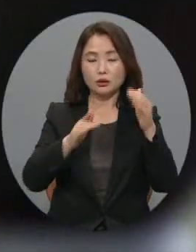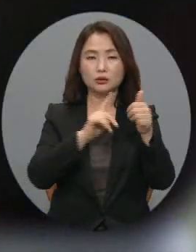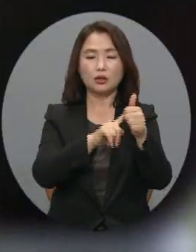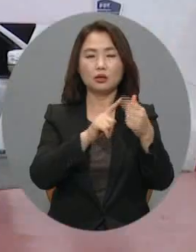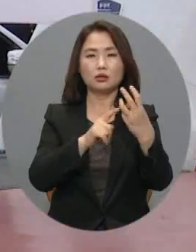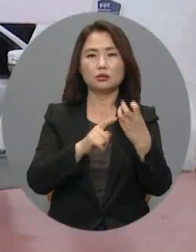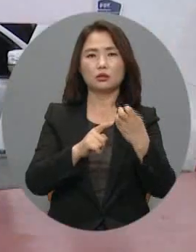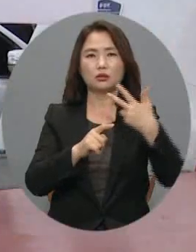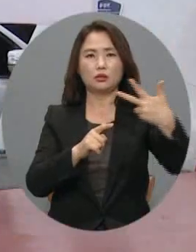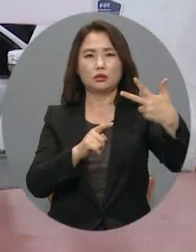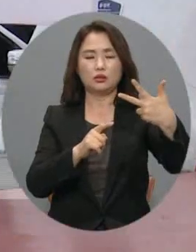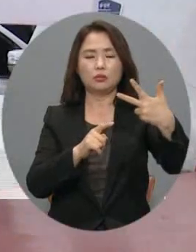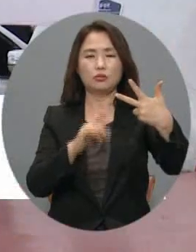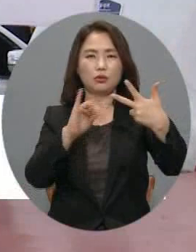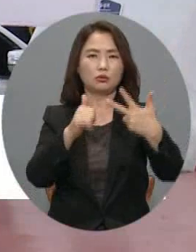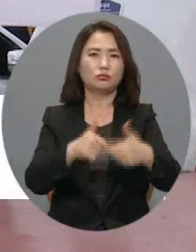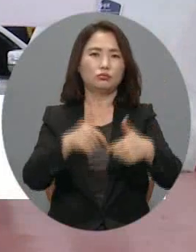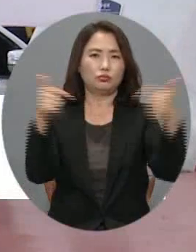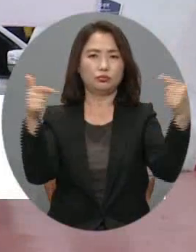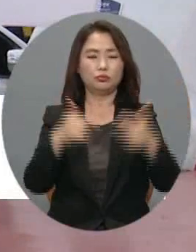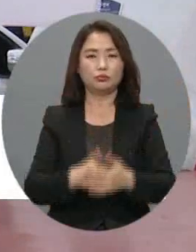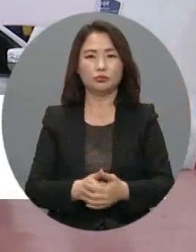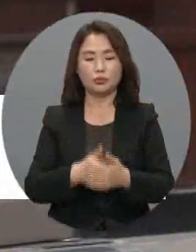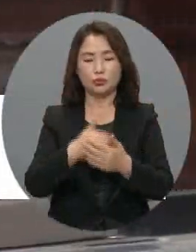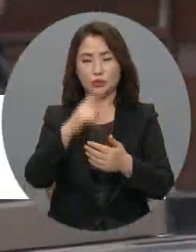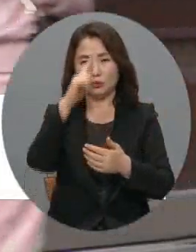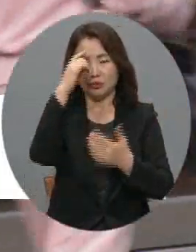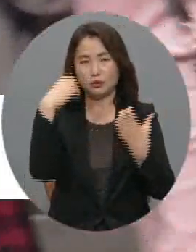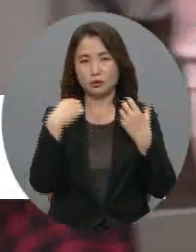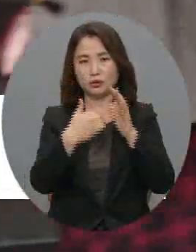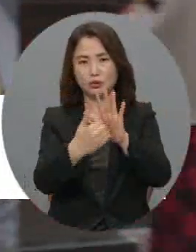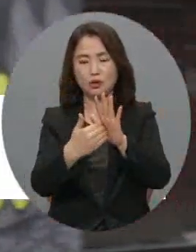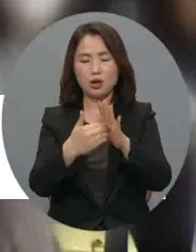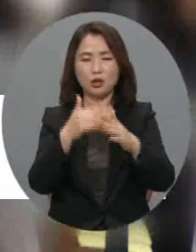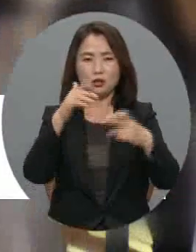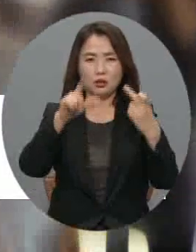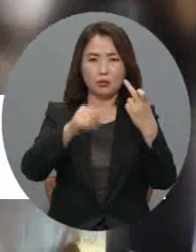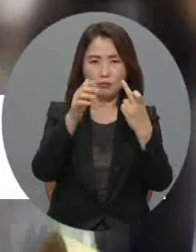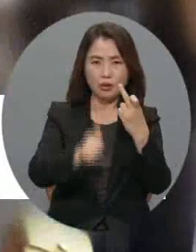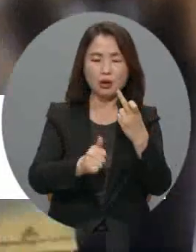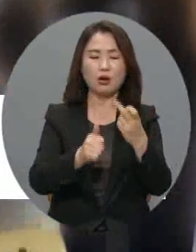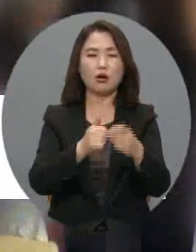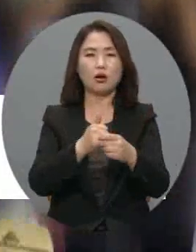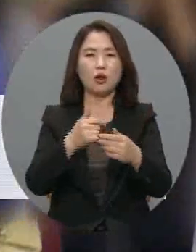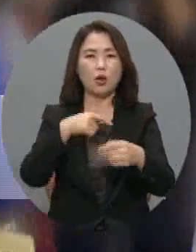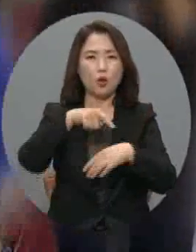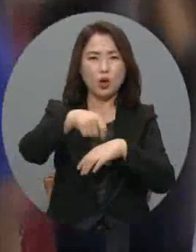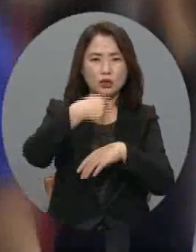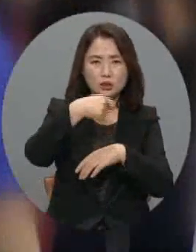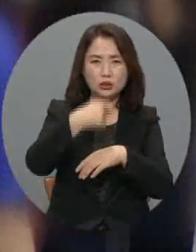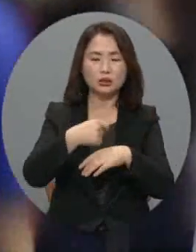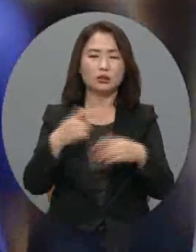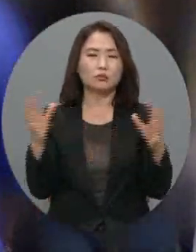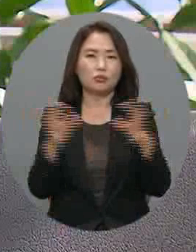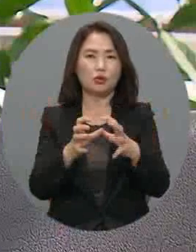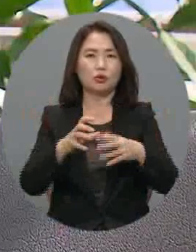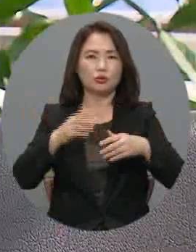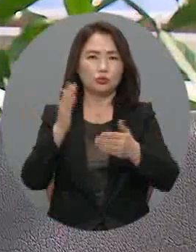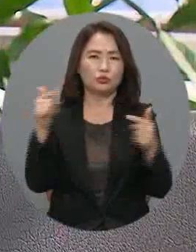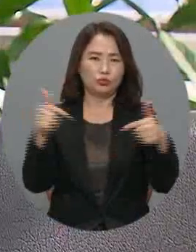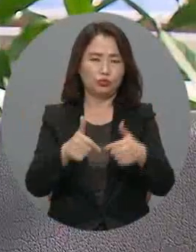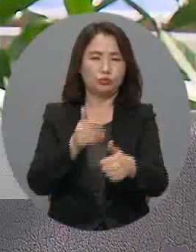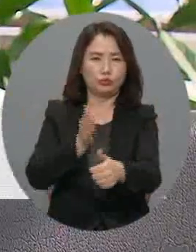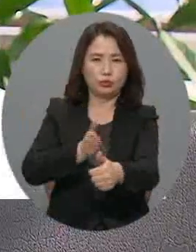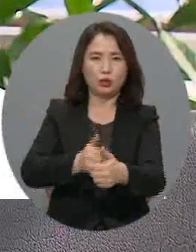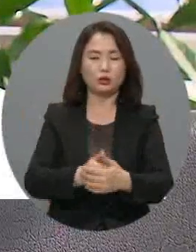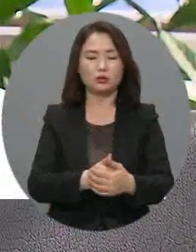37명 까지 늘었습니다 방역당국은 연말 회식이나 모임 외 자제해 달라 고 당부합니다 감에 뺀